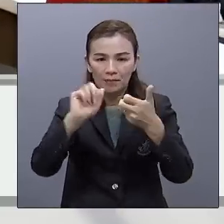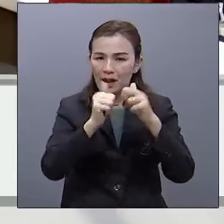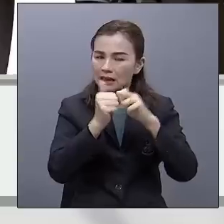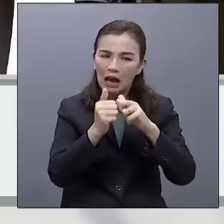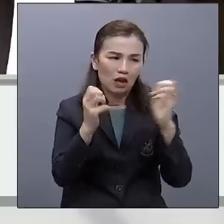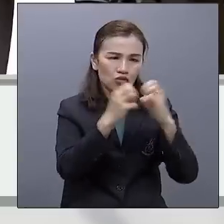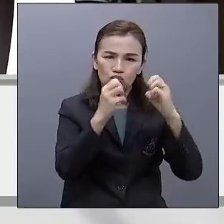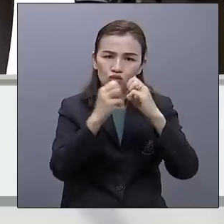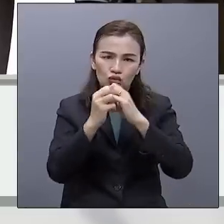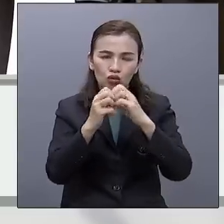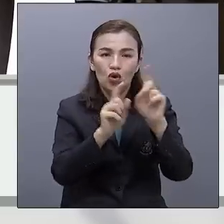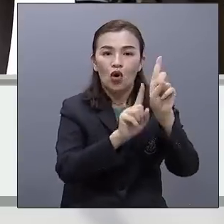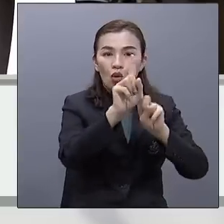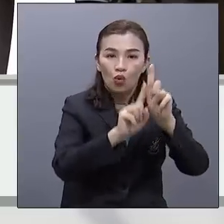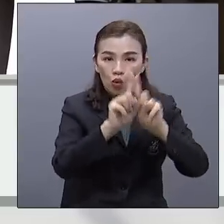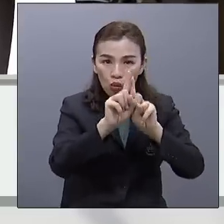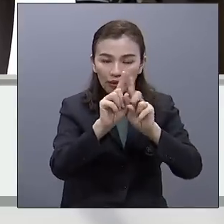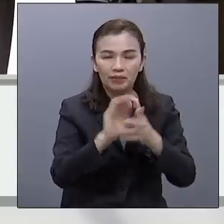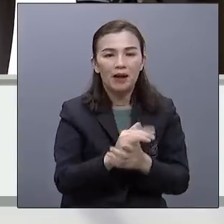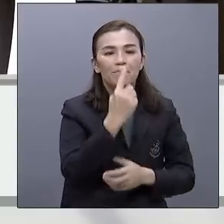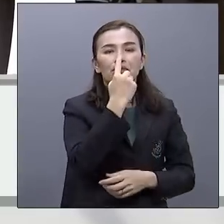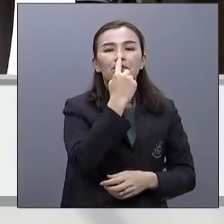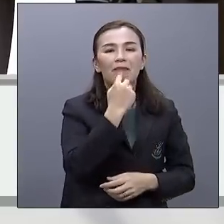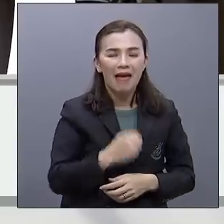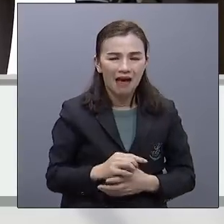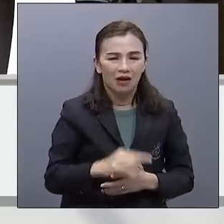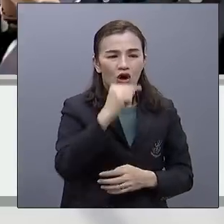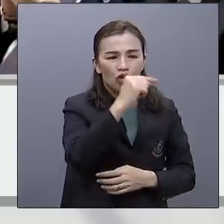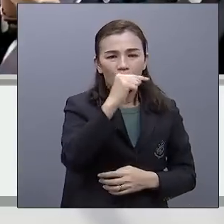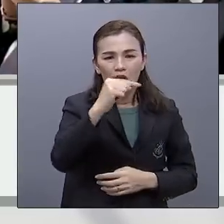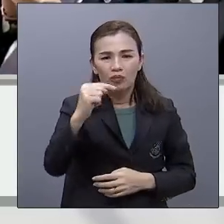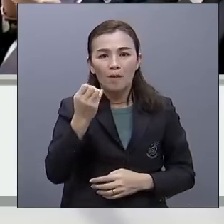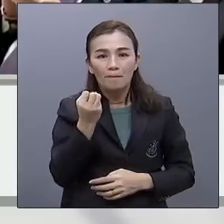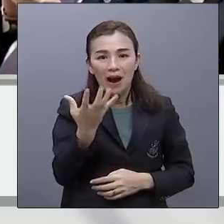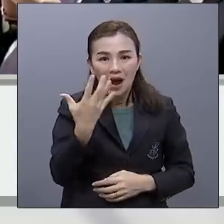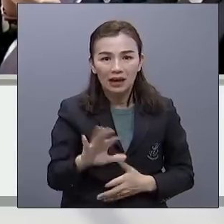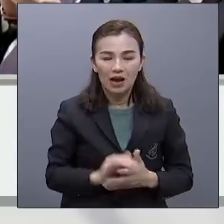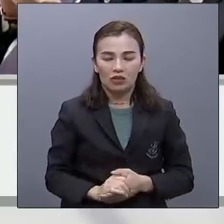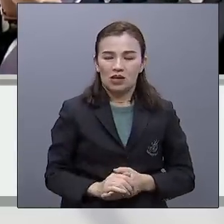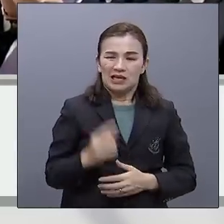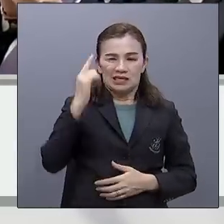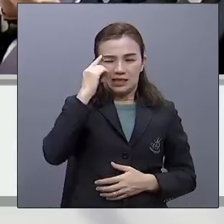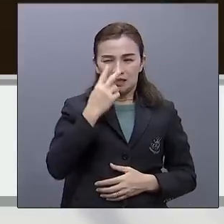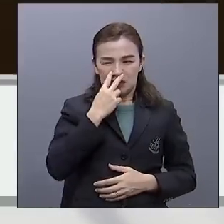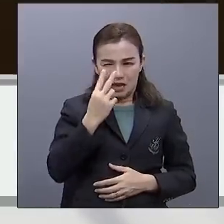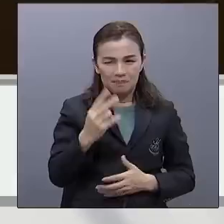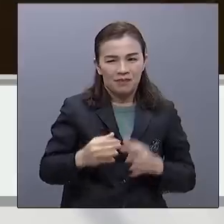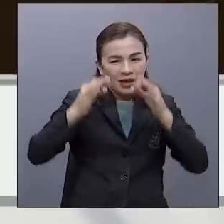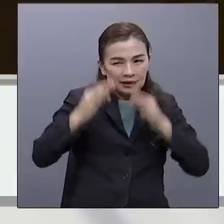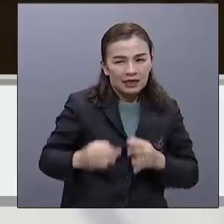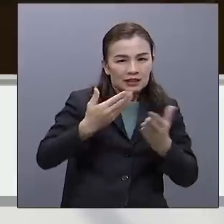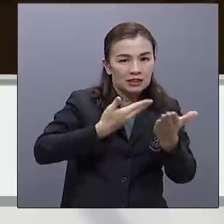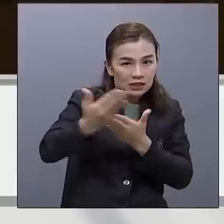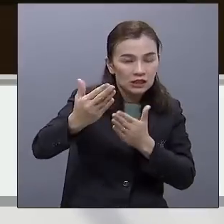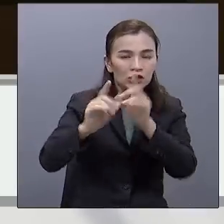ที่หุ้นตกลงไปต่ำกว่าที่ควรจะเป็นไปแล้วนักลงทุนมองเห็นกำไรต่อหุ้นอย่างชัดเจนแล้วจึงตัดสินใจเดินหน้าการ